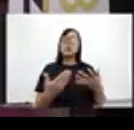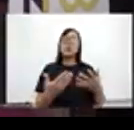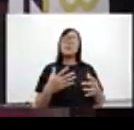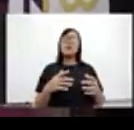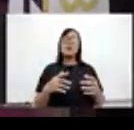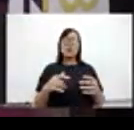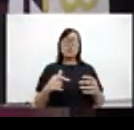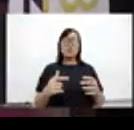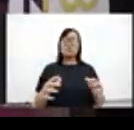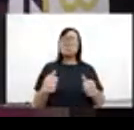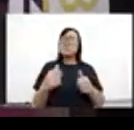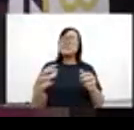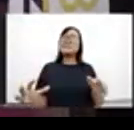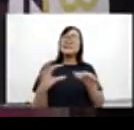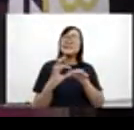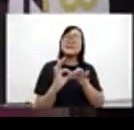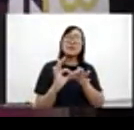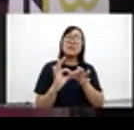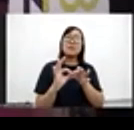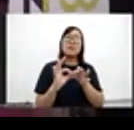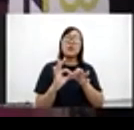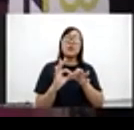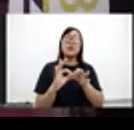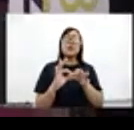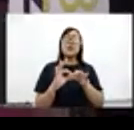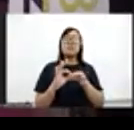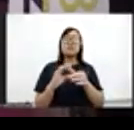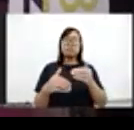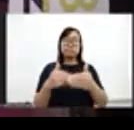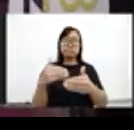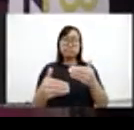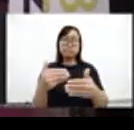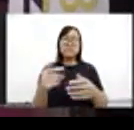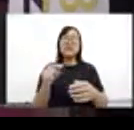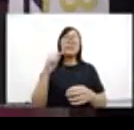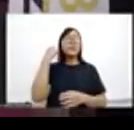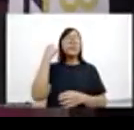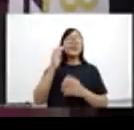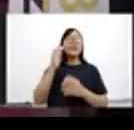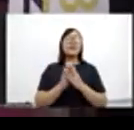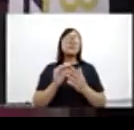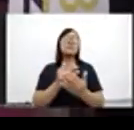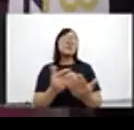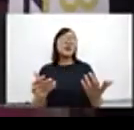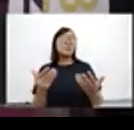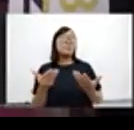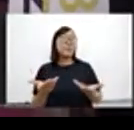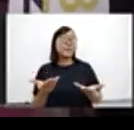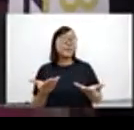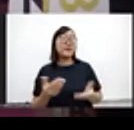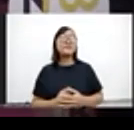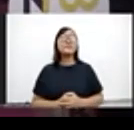atau sistem setan ability antara kerjasama dan kemitraan antara pemerintah dan masyarakat karena memang di